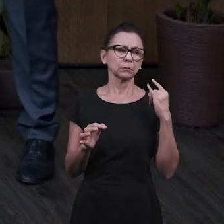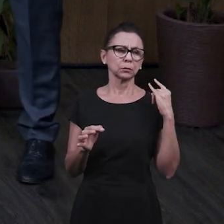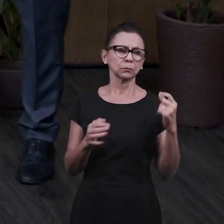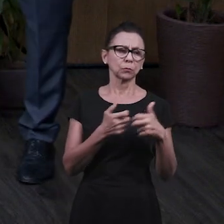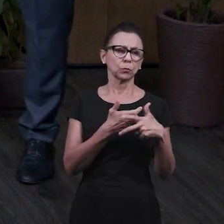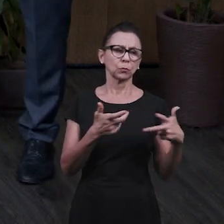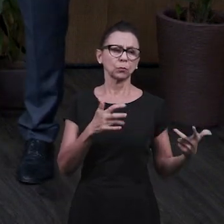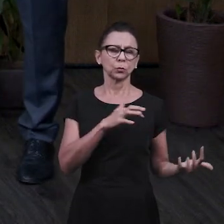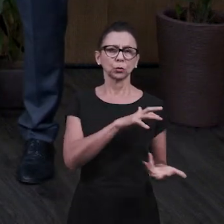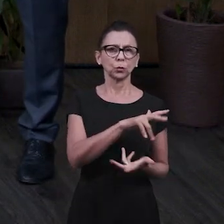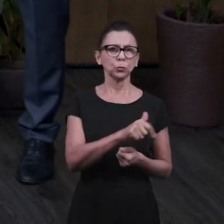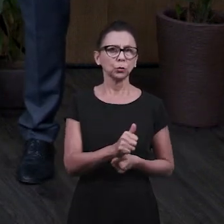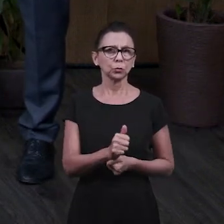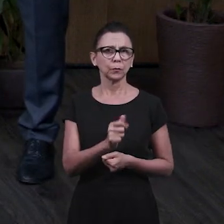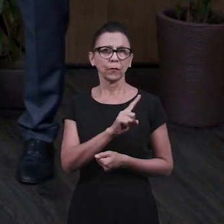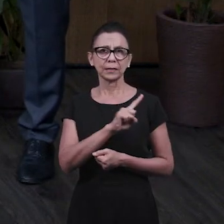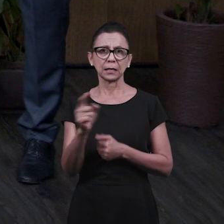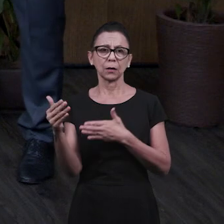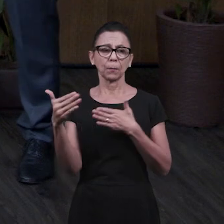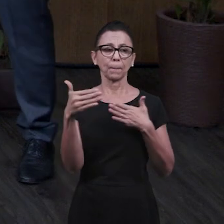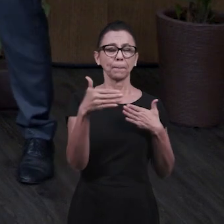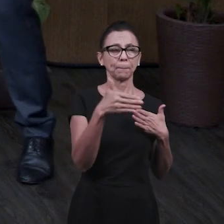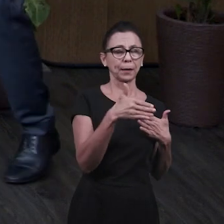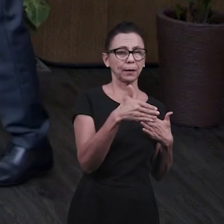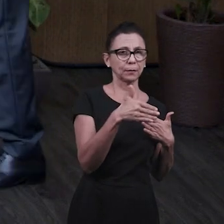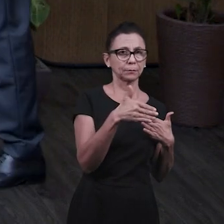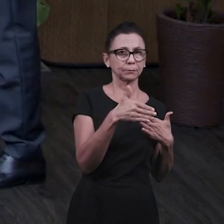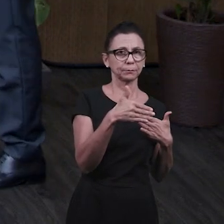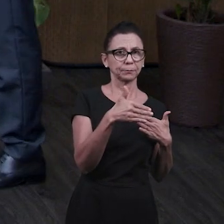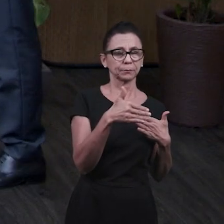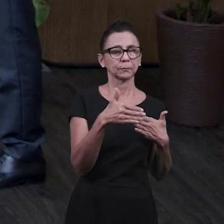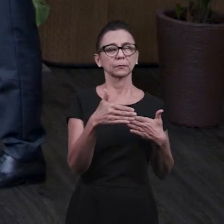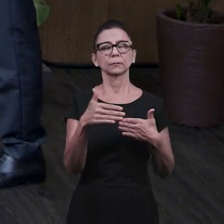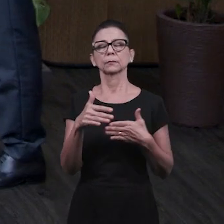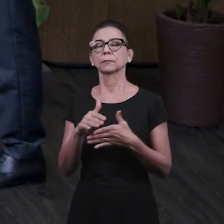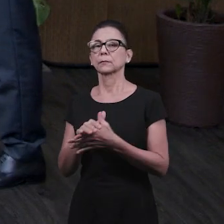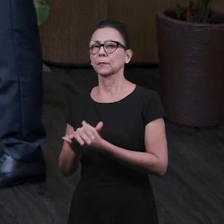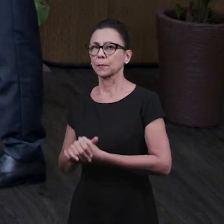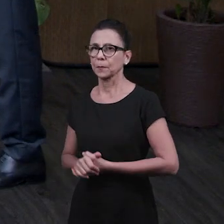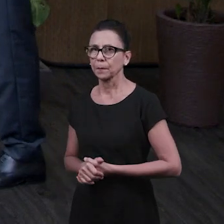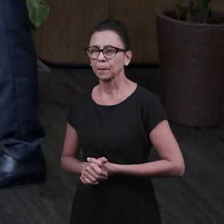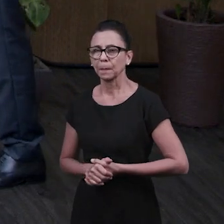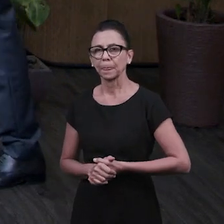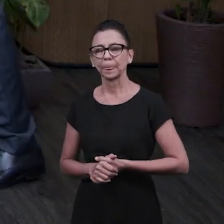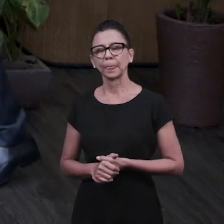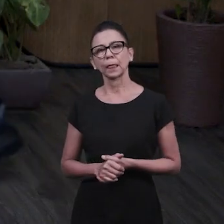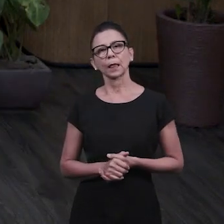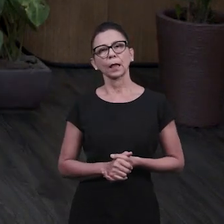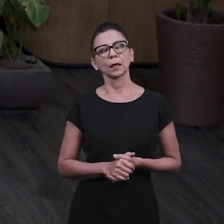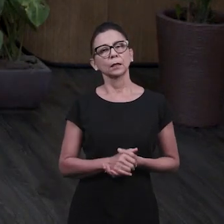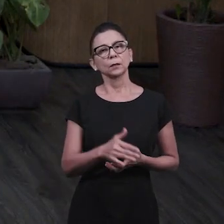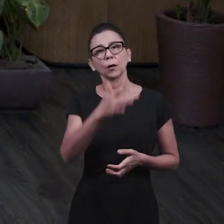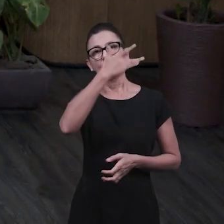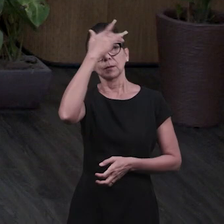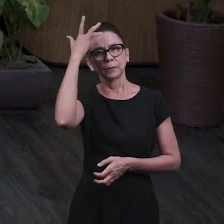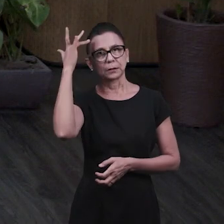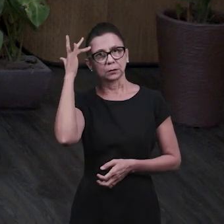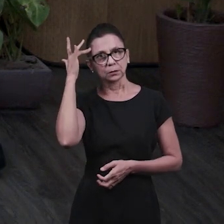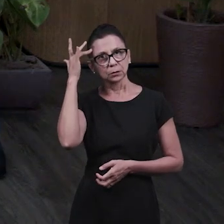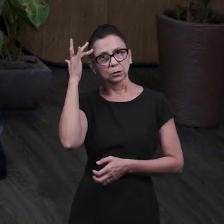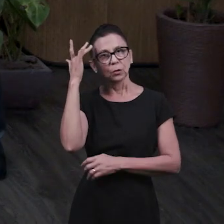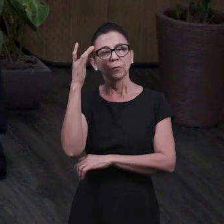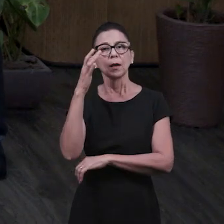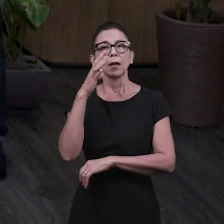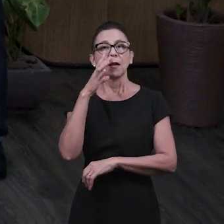a expliqué dans la continuité de la parabole. C'est-à-dire, la personne entend